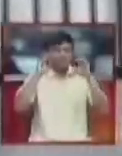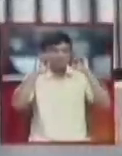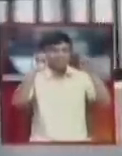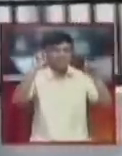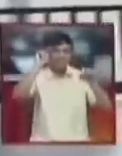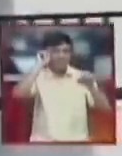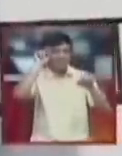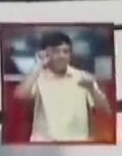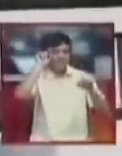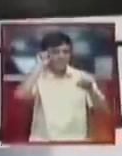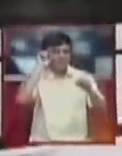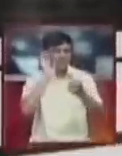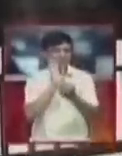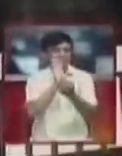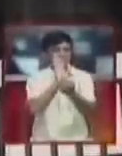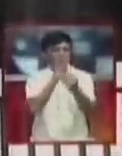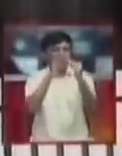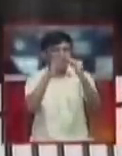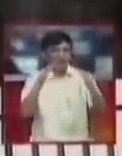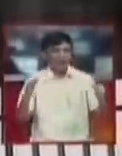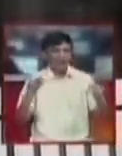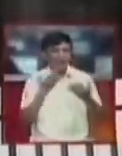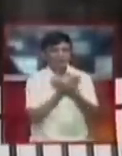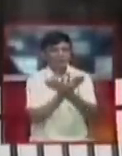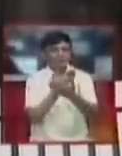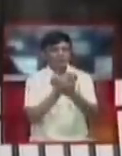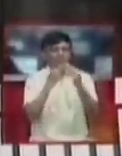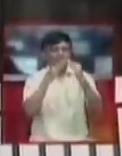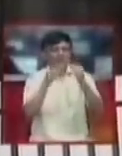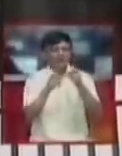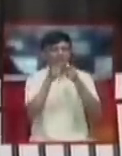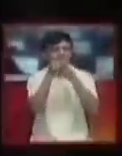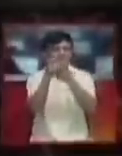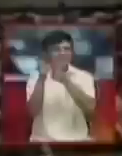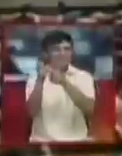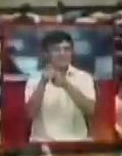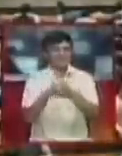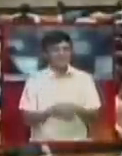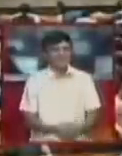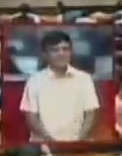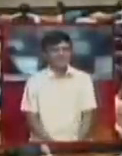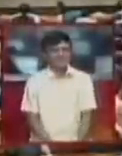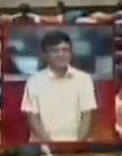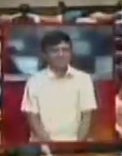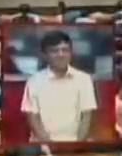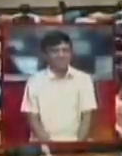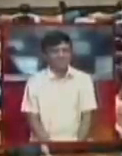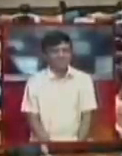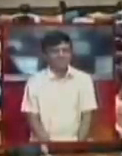presidente na si Benigno Aquino III.